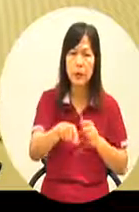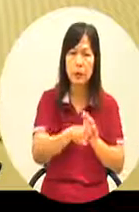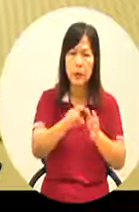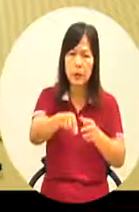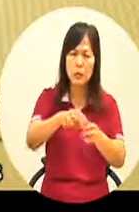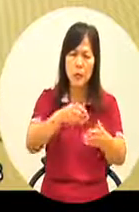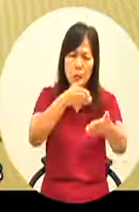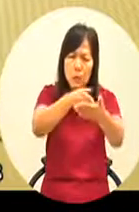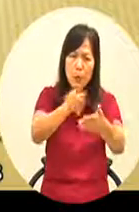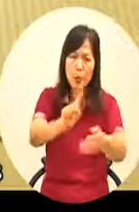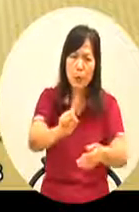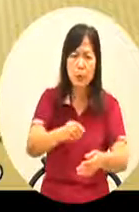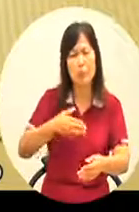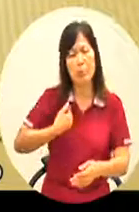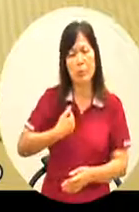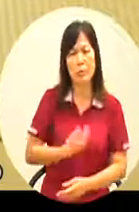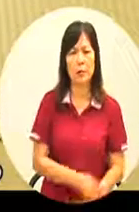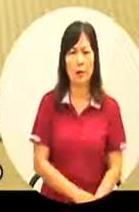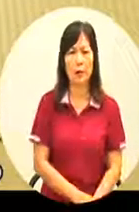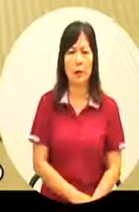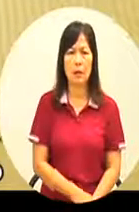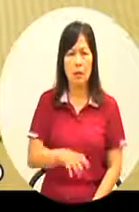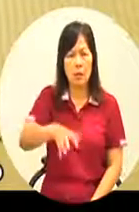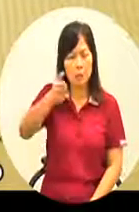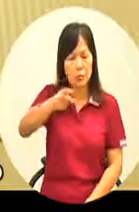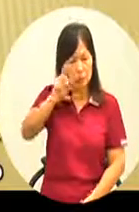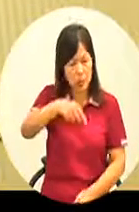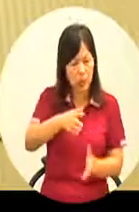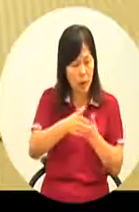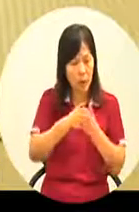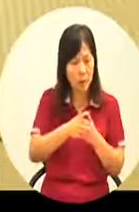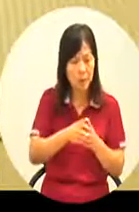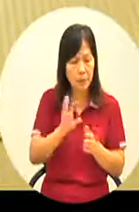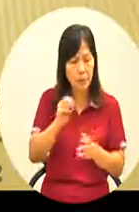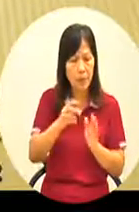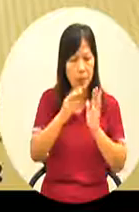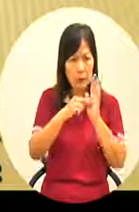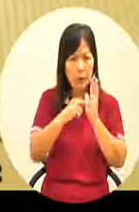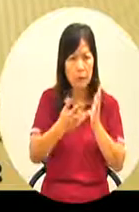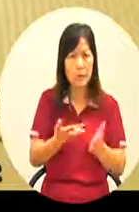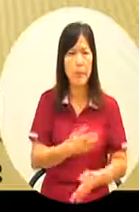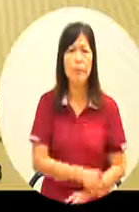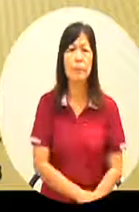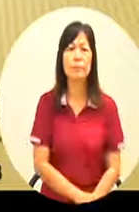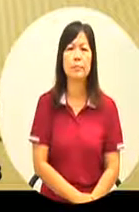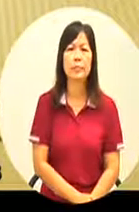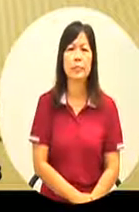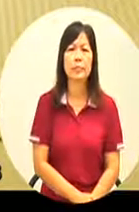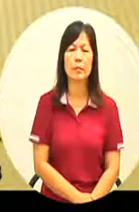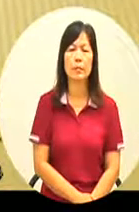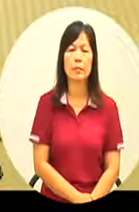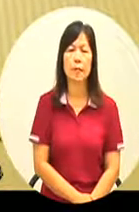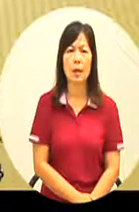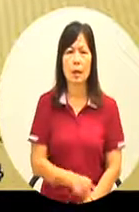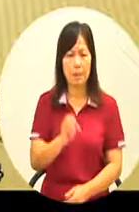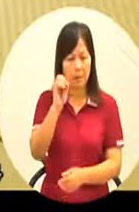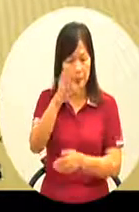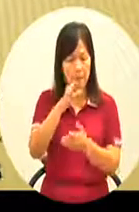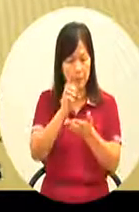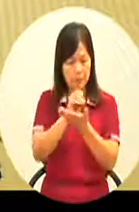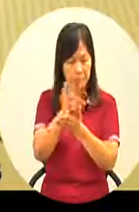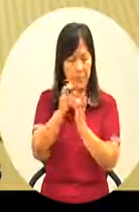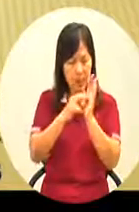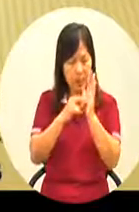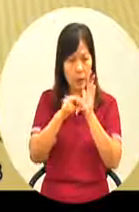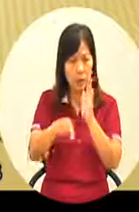拆开？我着想无啦，是毋是处长有来无？来，处长你来答复一下。 嘿，甲王议员报告吼。这